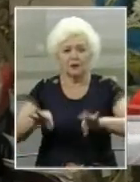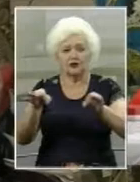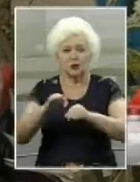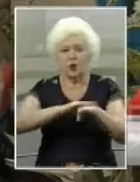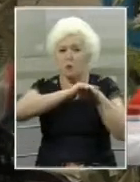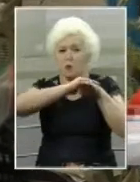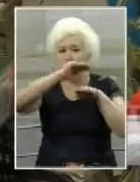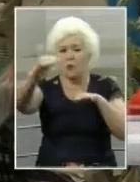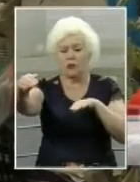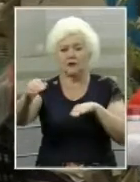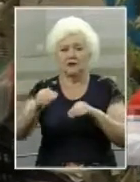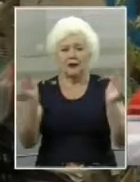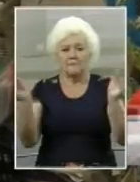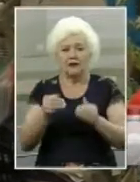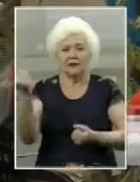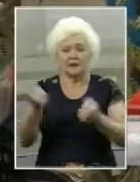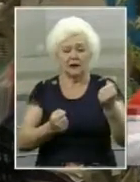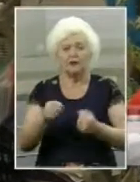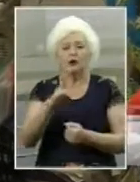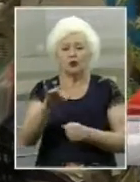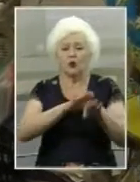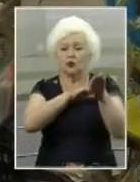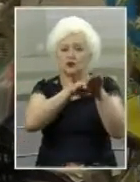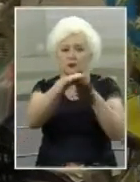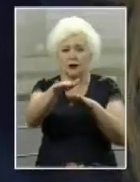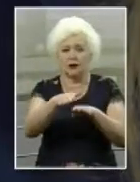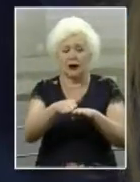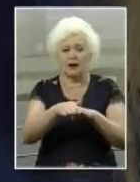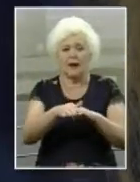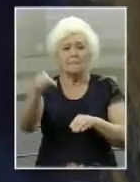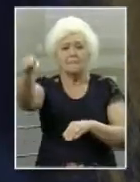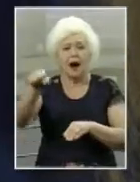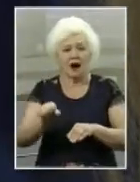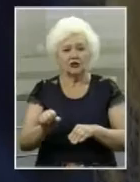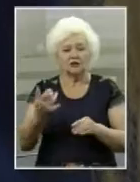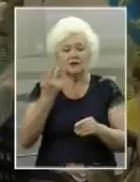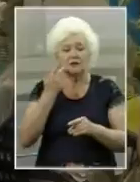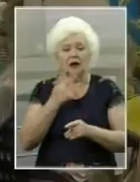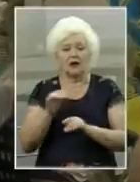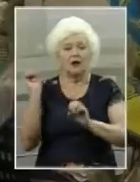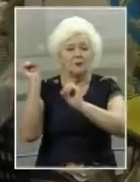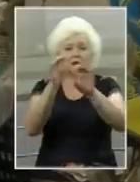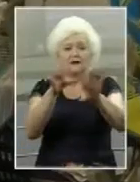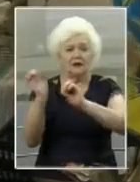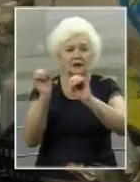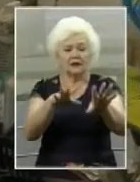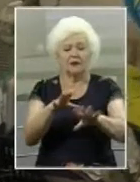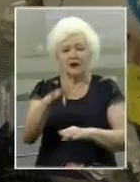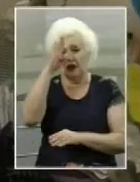доверху, маленькі машини у нас, але забити багажник. Я ніколи не забуду. Ми кидали